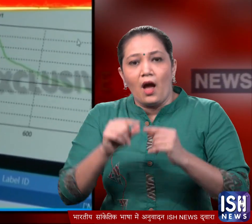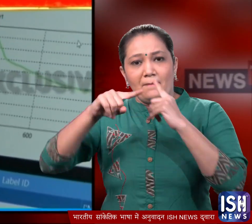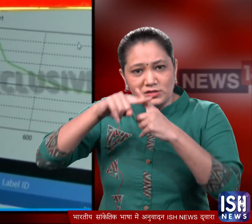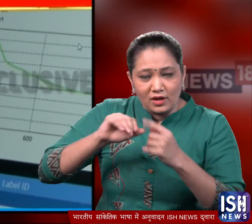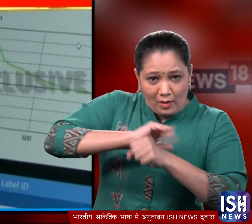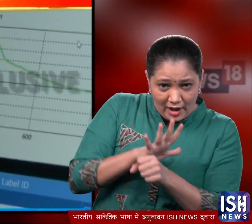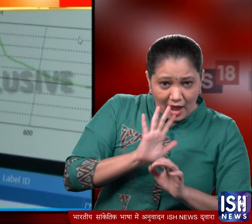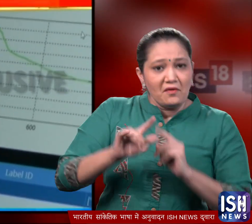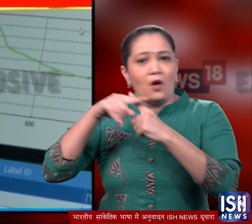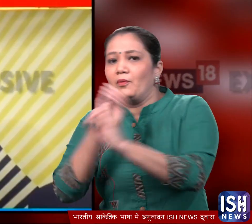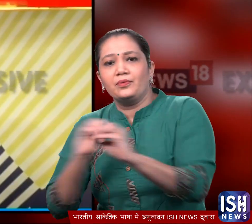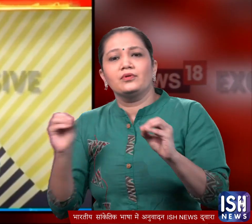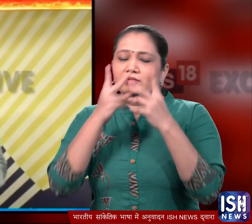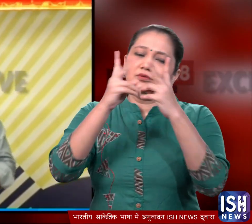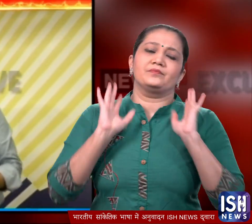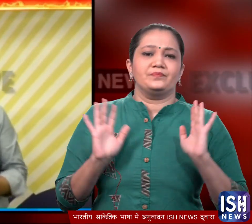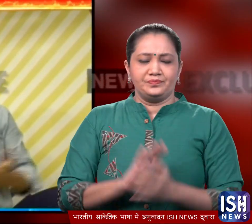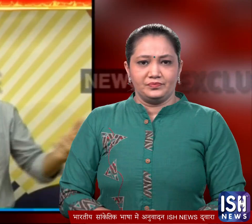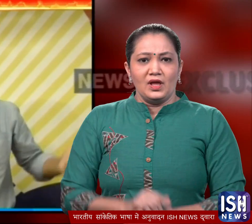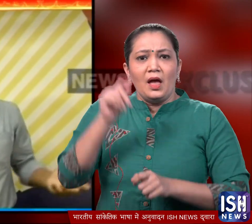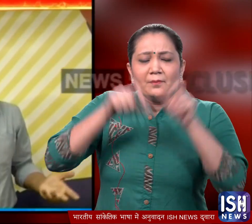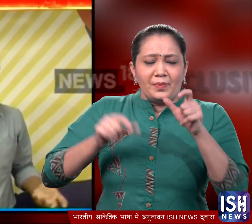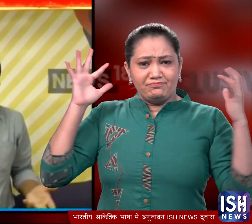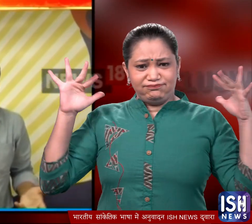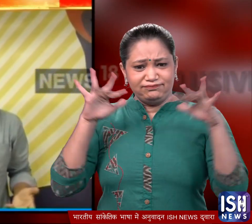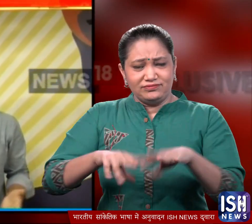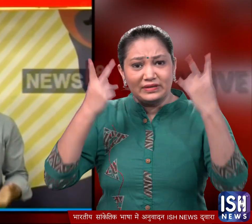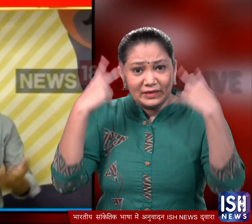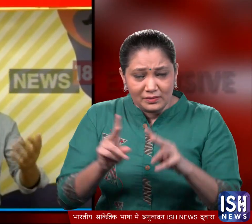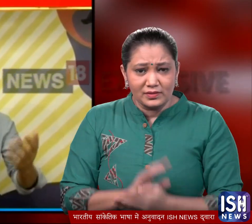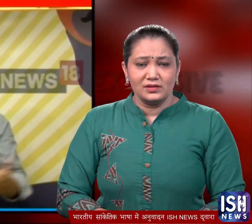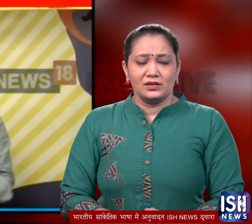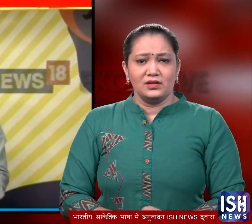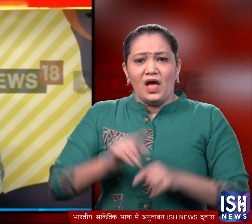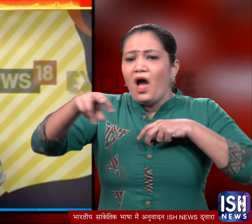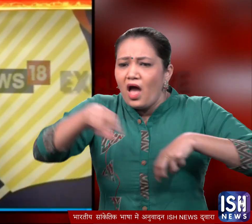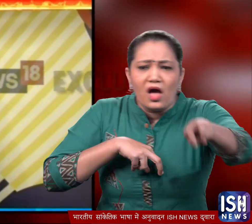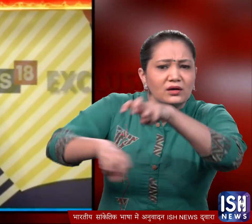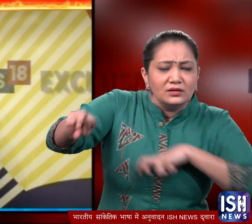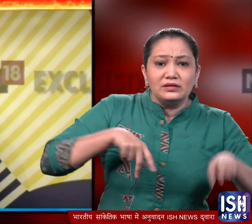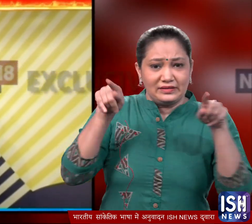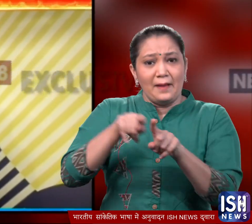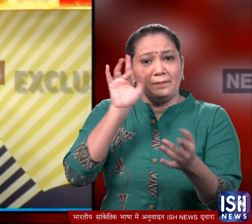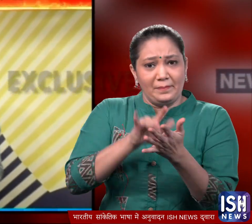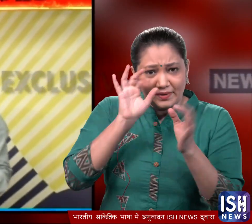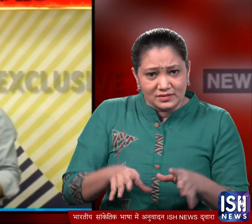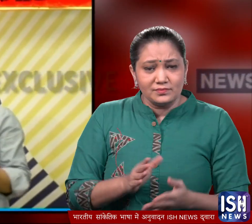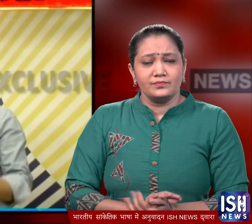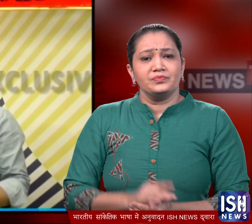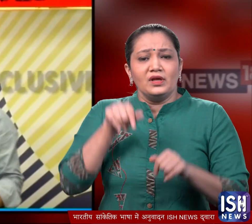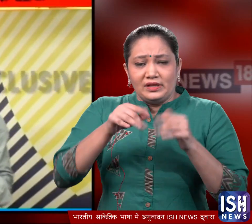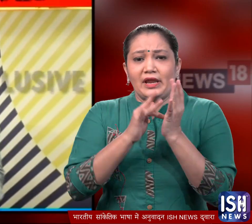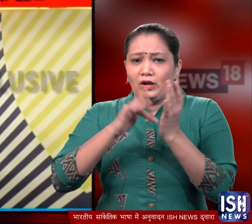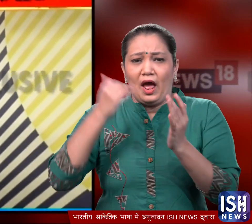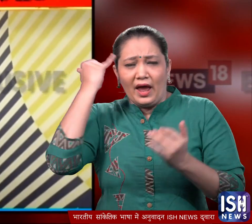सैंपल पॉजिटिव है या नेगेटिव। जहां पर ज्यादा लोगों की गैदरिंग है या ज्यादा लोगों की आवाजाही है, उस जगह पर